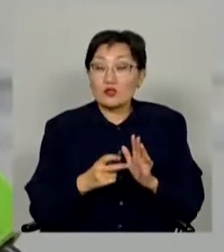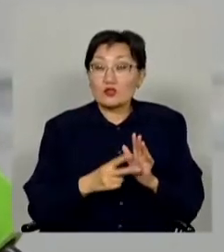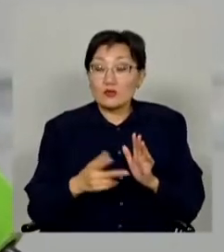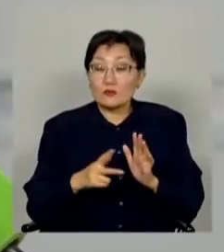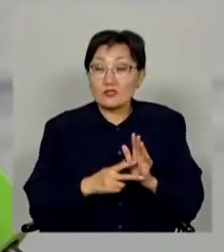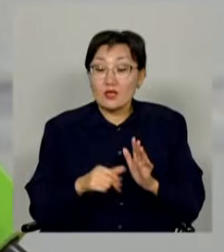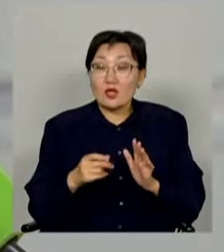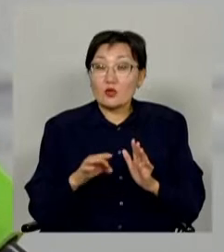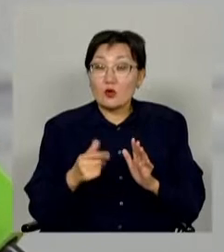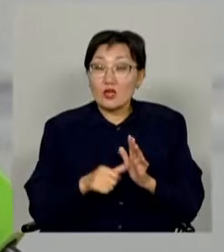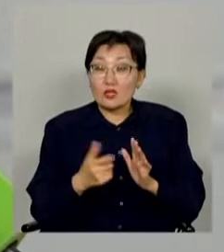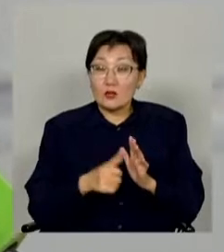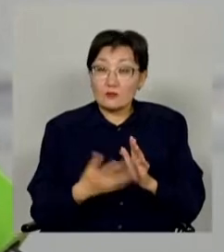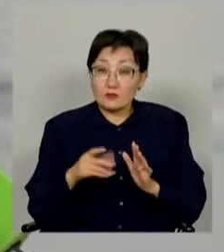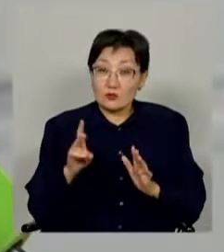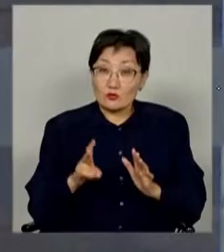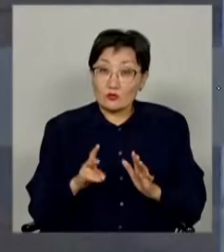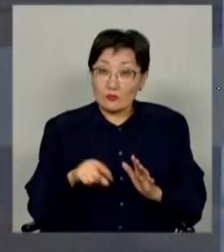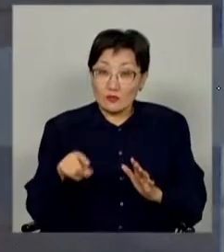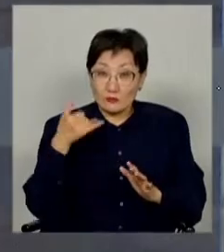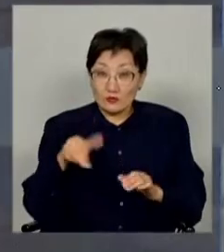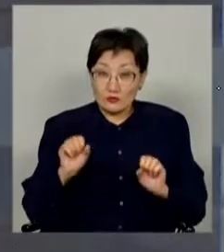378-06-65 номеріне хабарласуларыңызды сұраймыз.